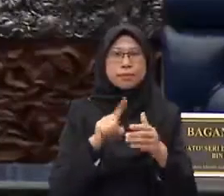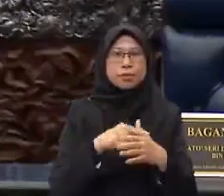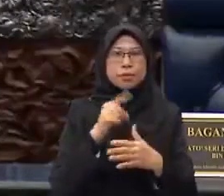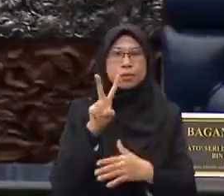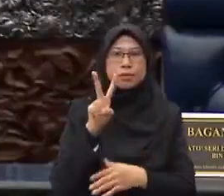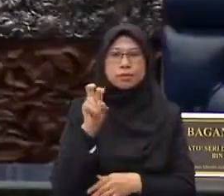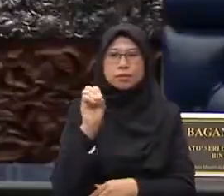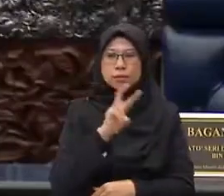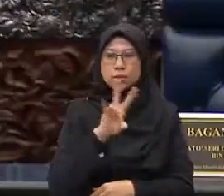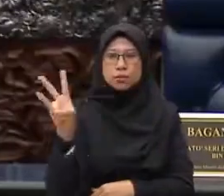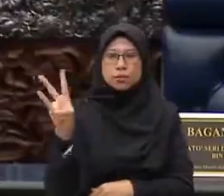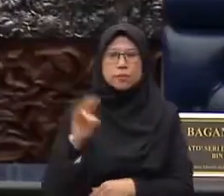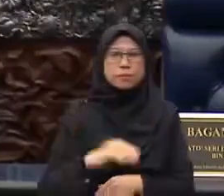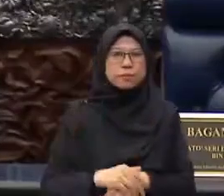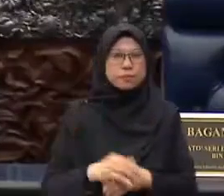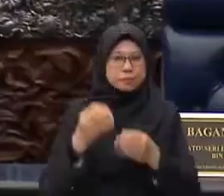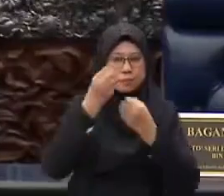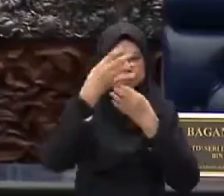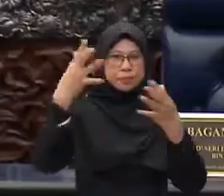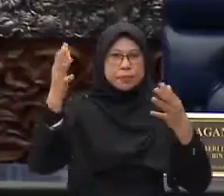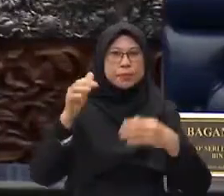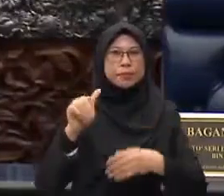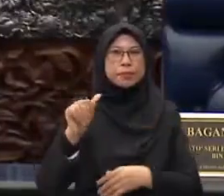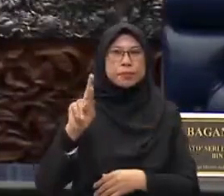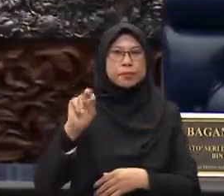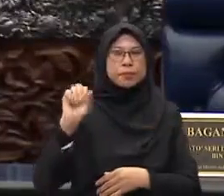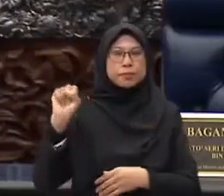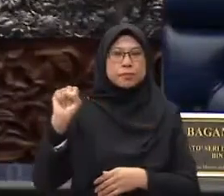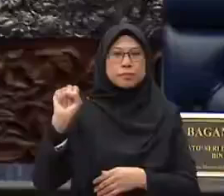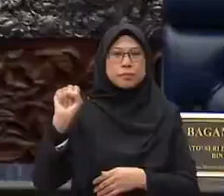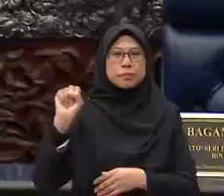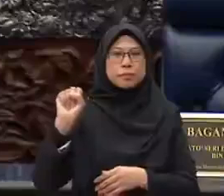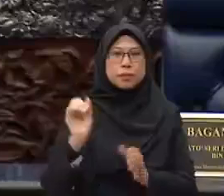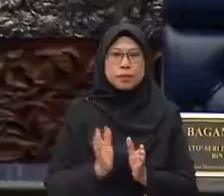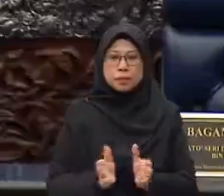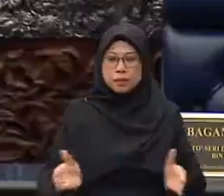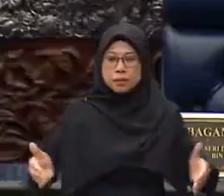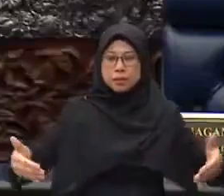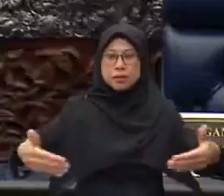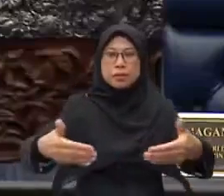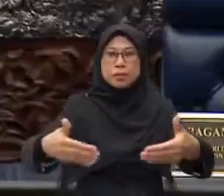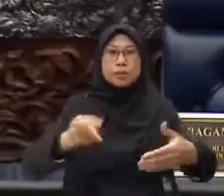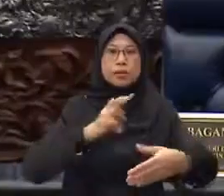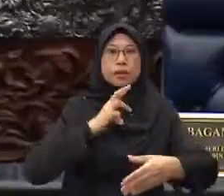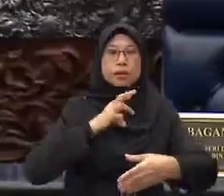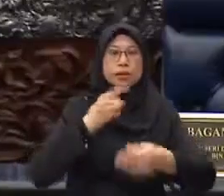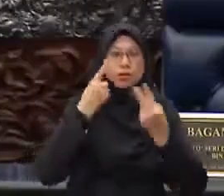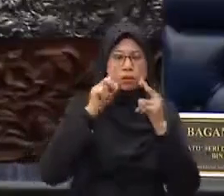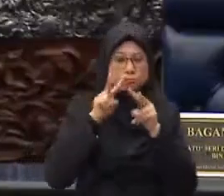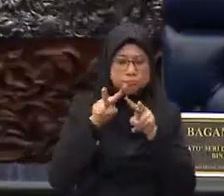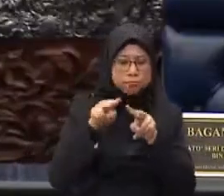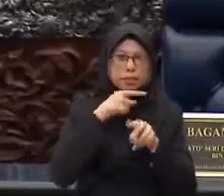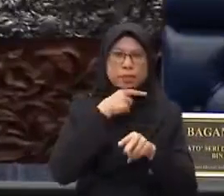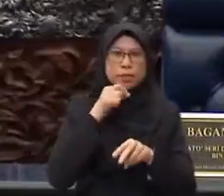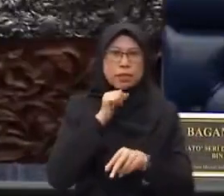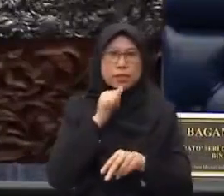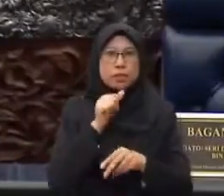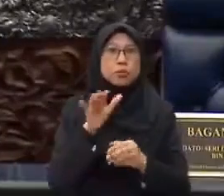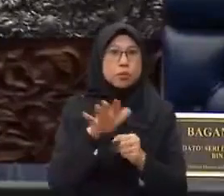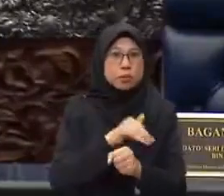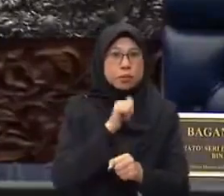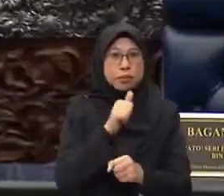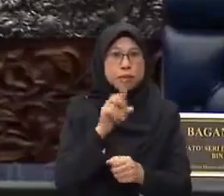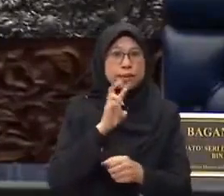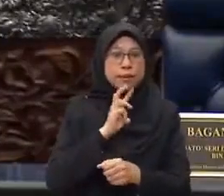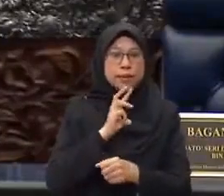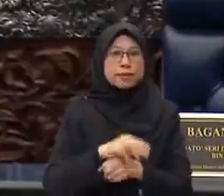2027 yang kedua pemakluman Aras ataupunoran bagi pemantauan kemarau dan ketiga JPS